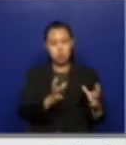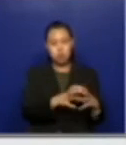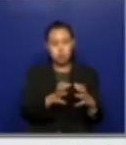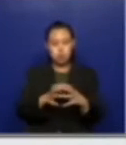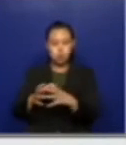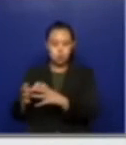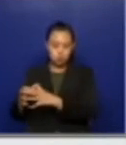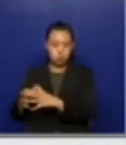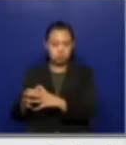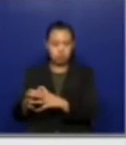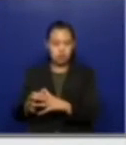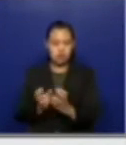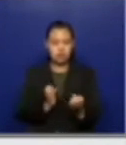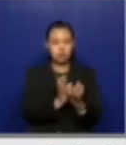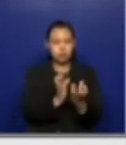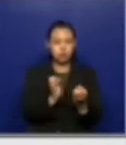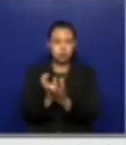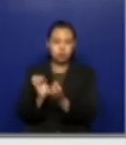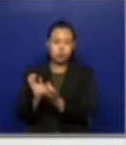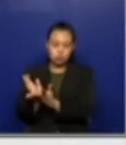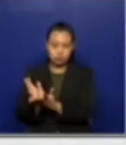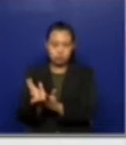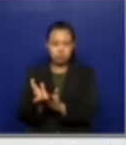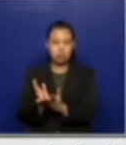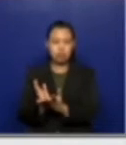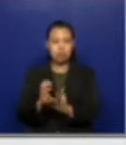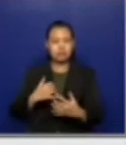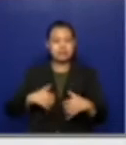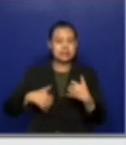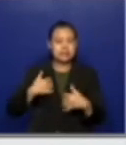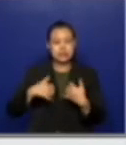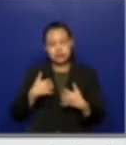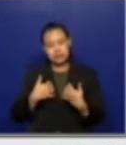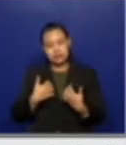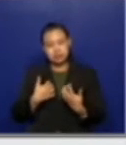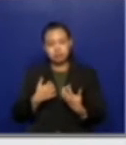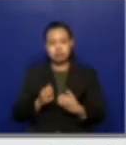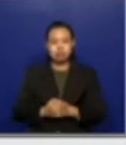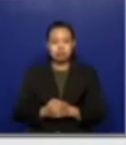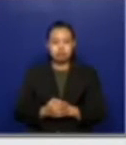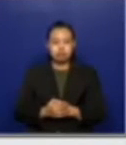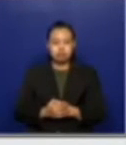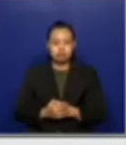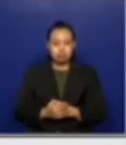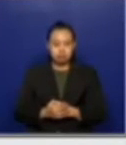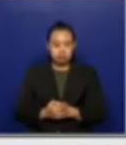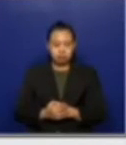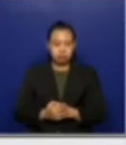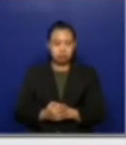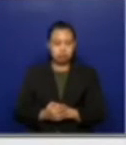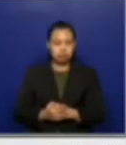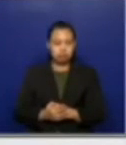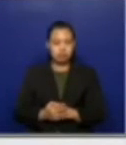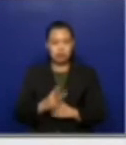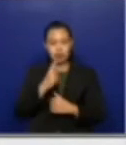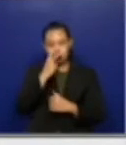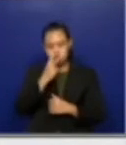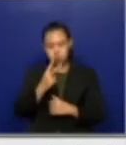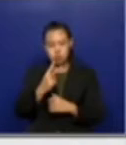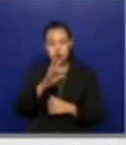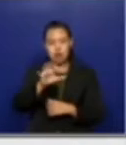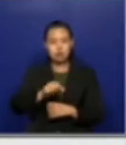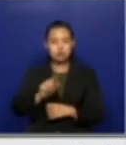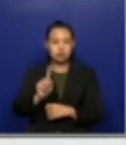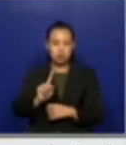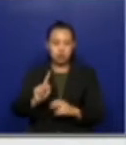นเดือดร้อนบอบช้ำสะท้อนผ่านสถานะทางการคลังของรัฐบาลกลาง